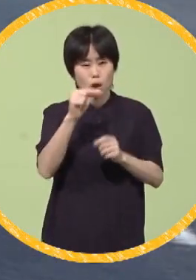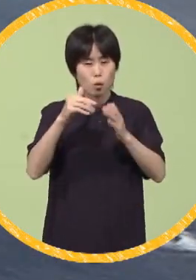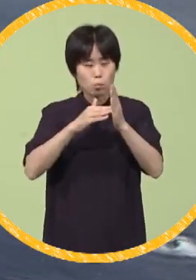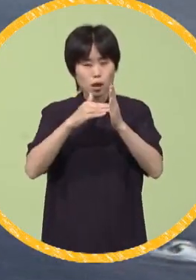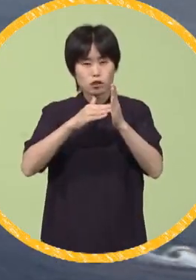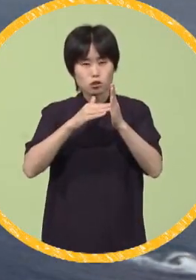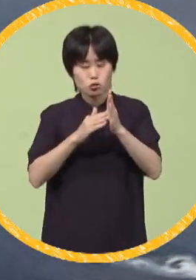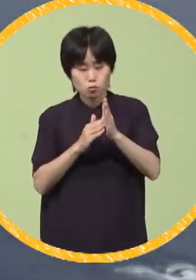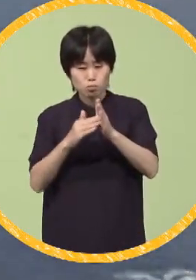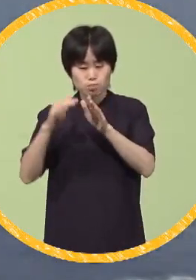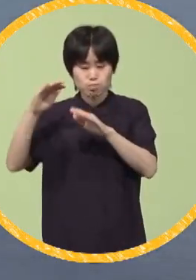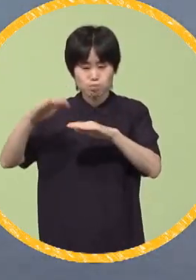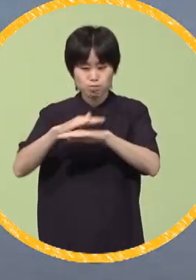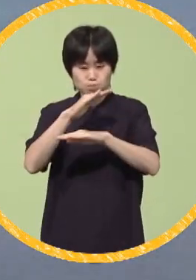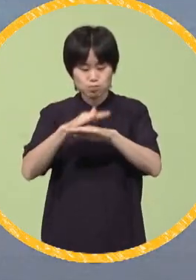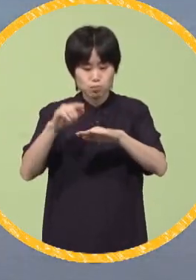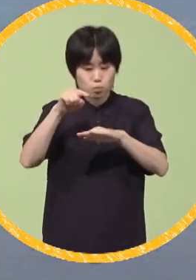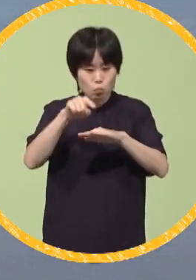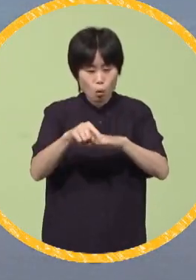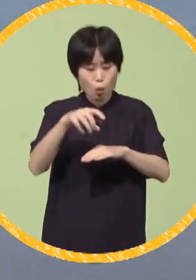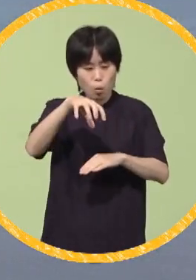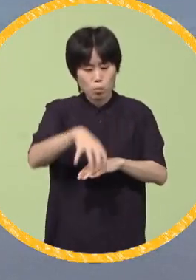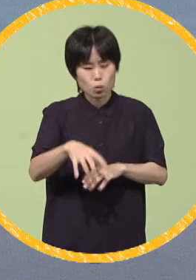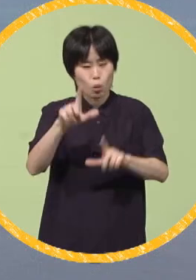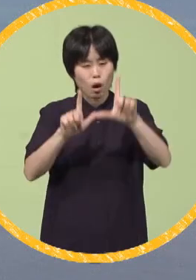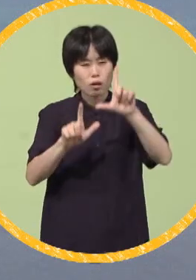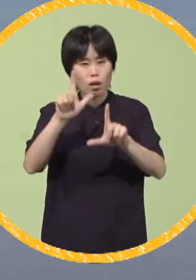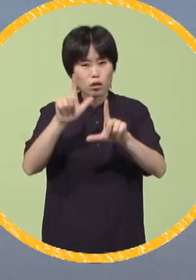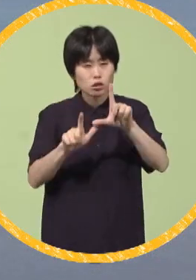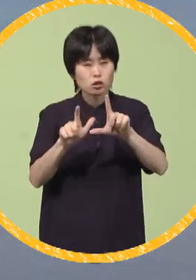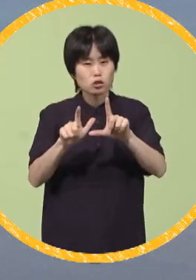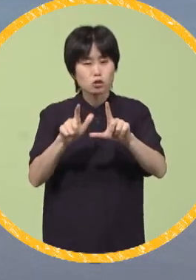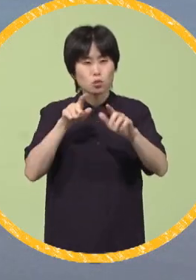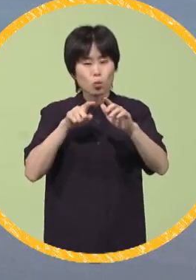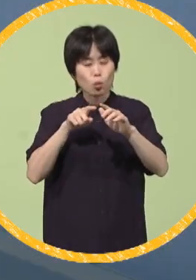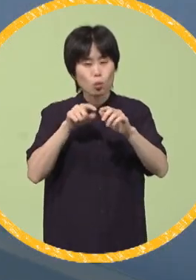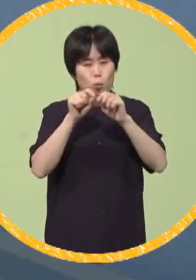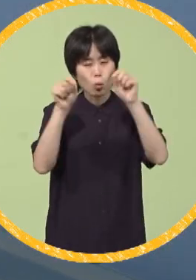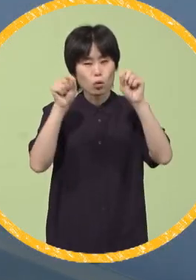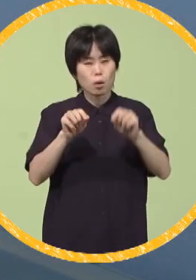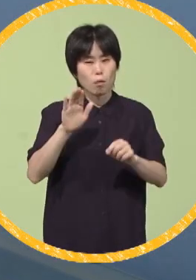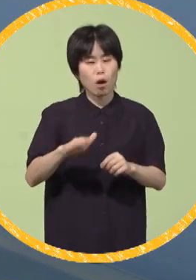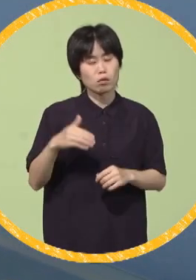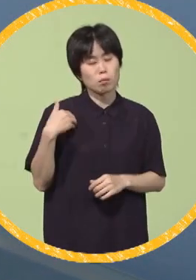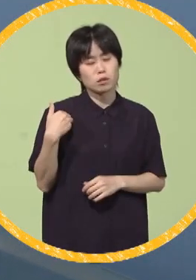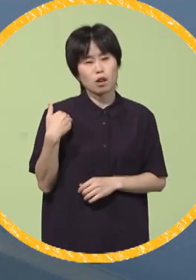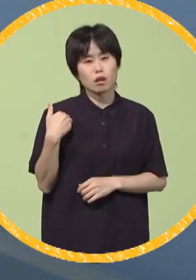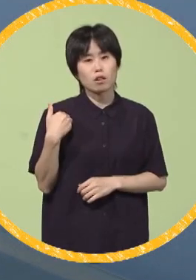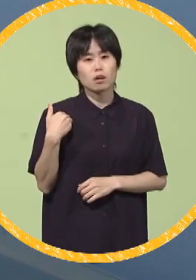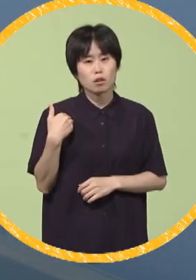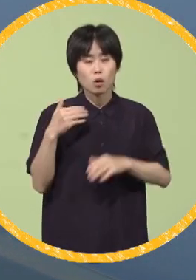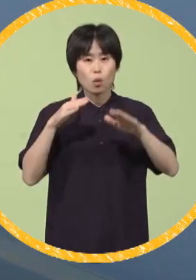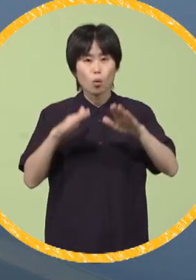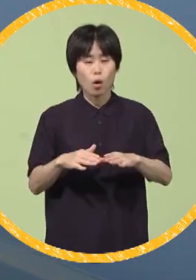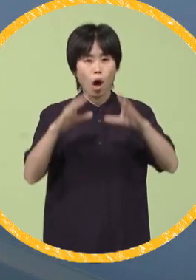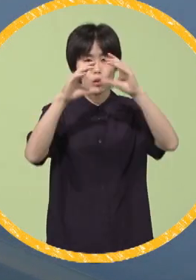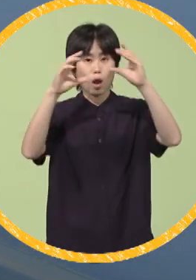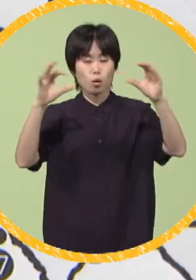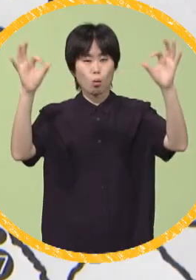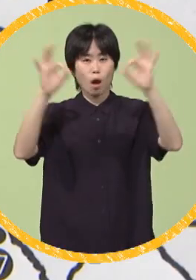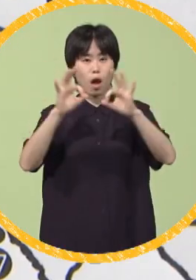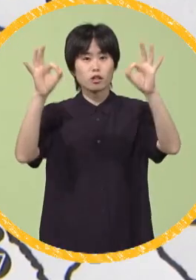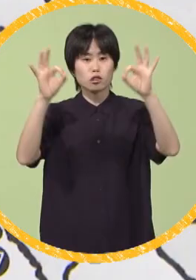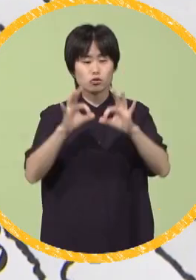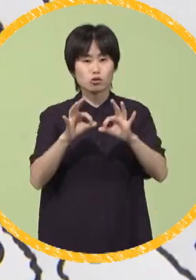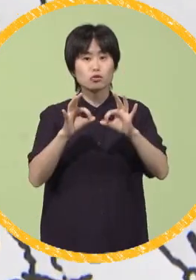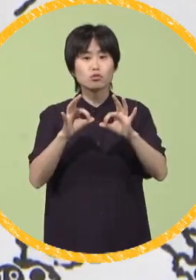するには地形が影響しているのではないかと考えております。今回のクラウドファンディングの調査では、 県